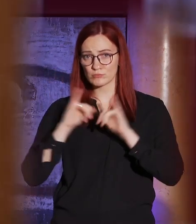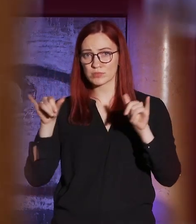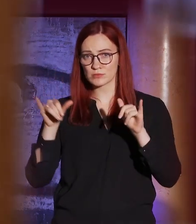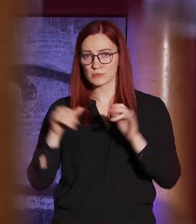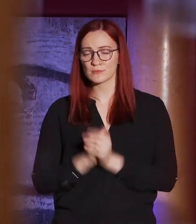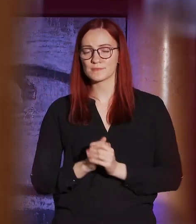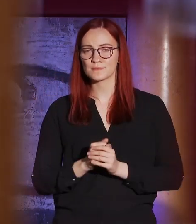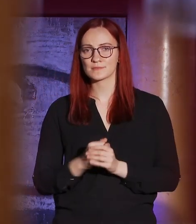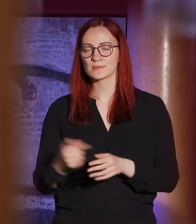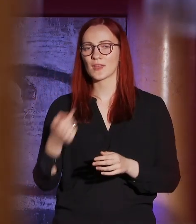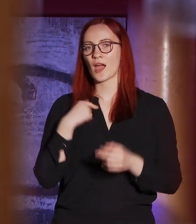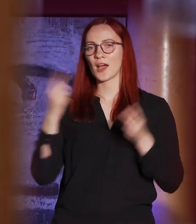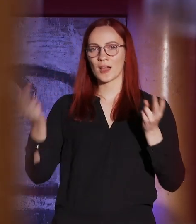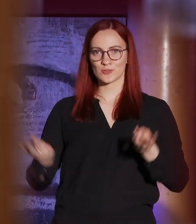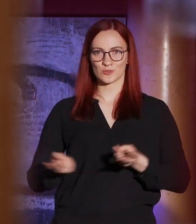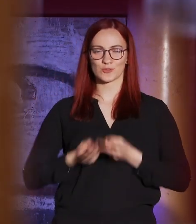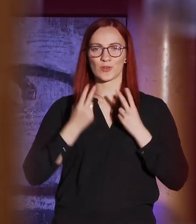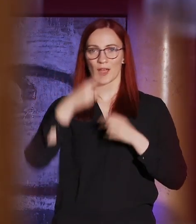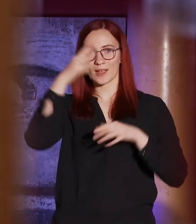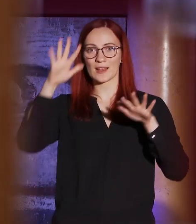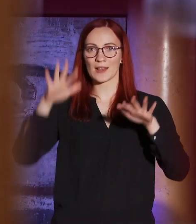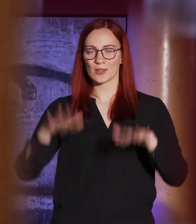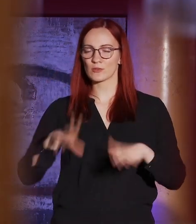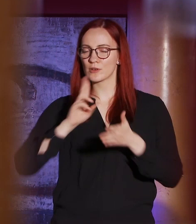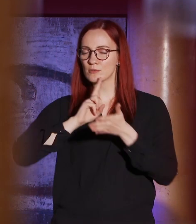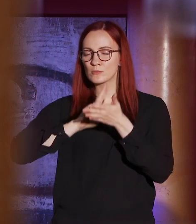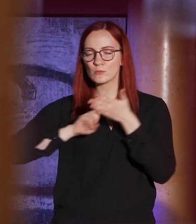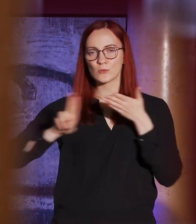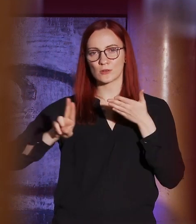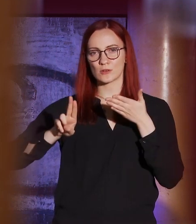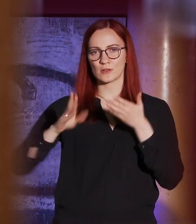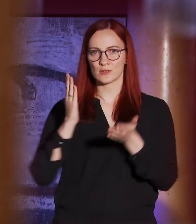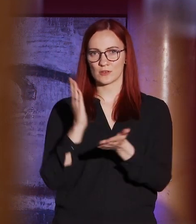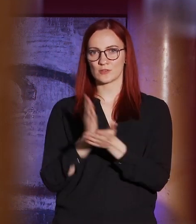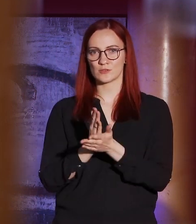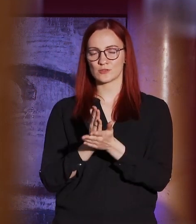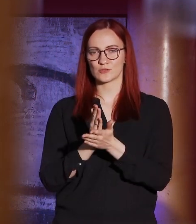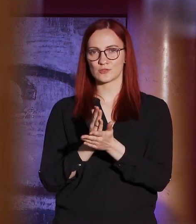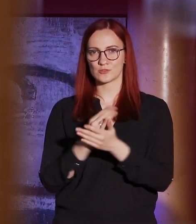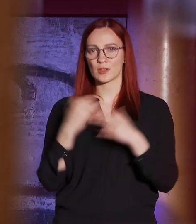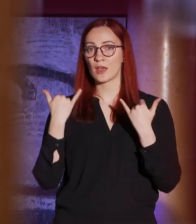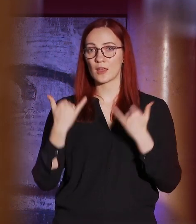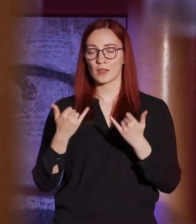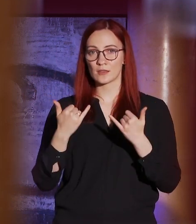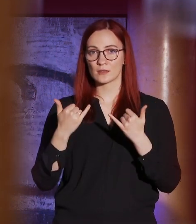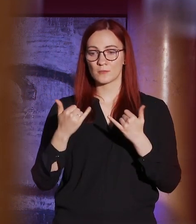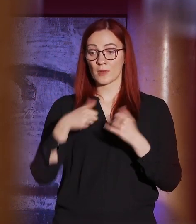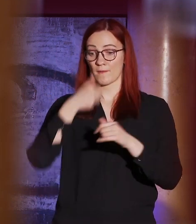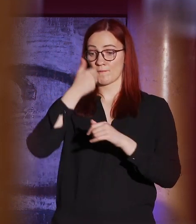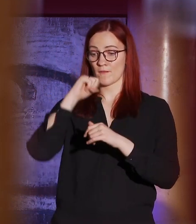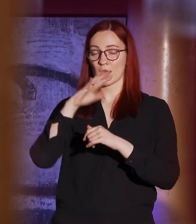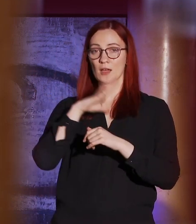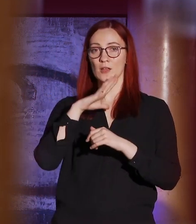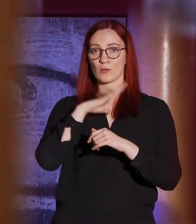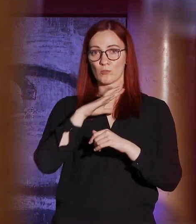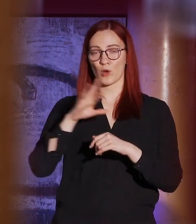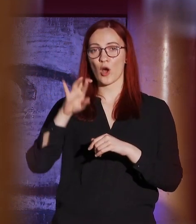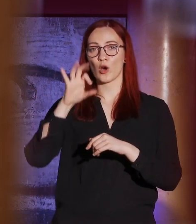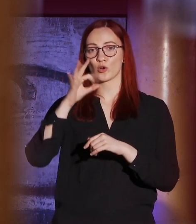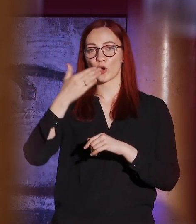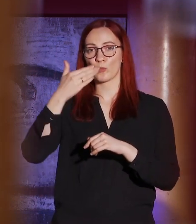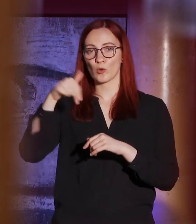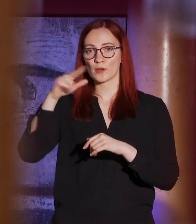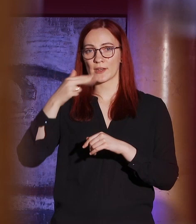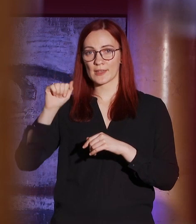Aš labai džiaugiuosi, kad jisai yra Lietuvoje profesionalus. Kad, bet aš dabar vakar grįžau iš Rumunijos